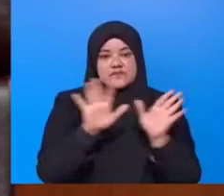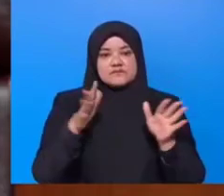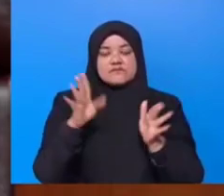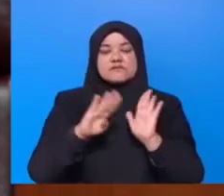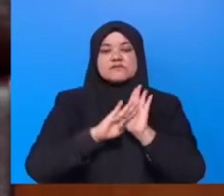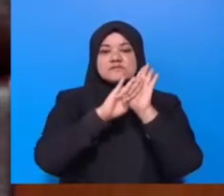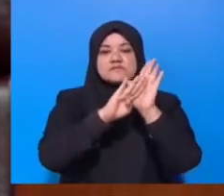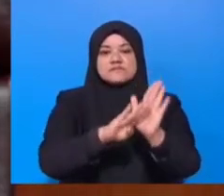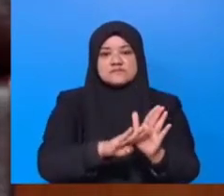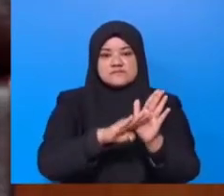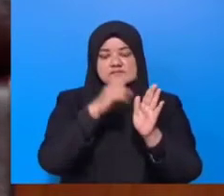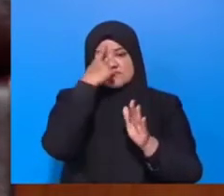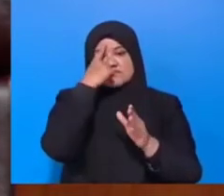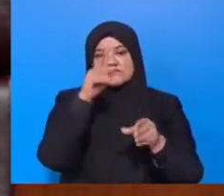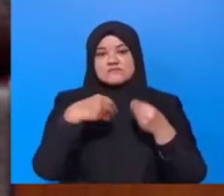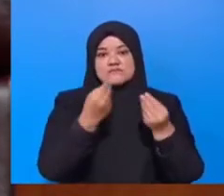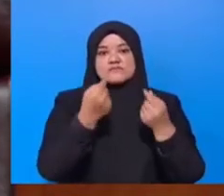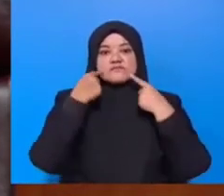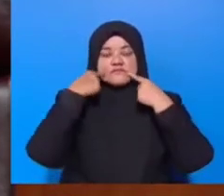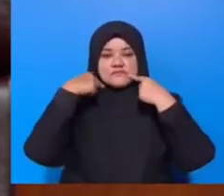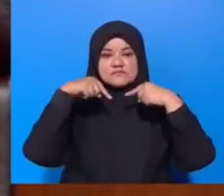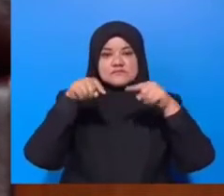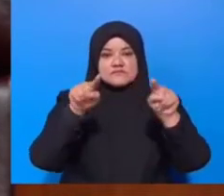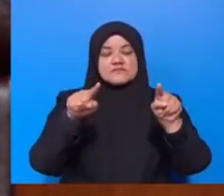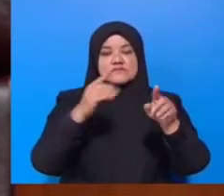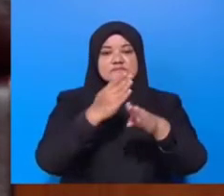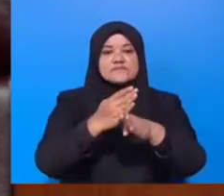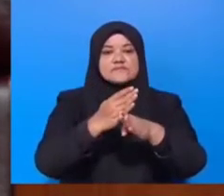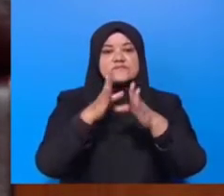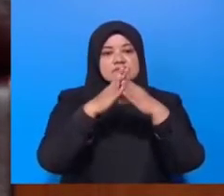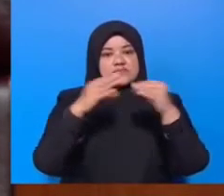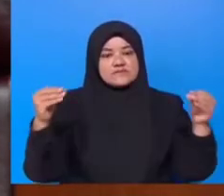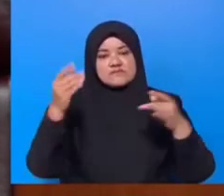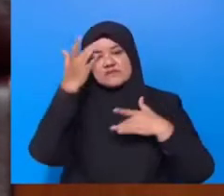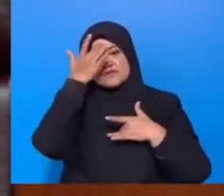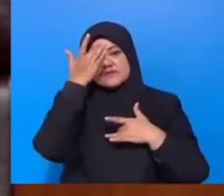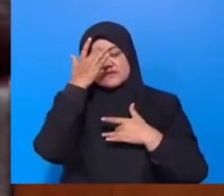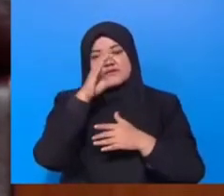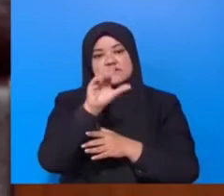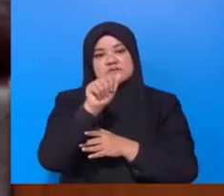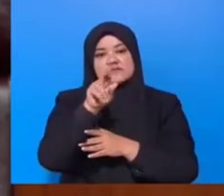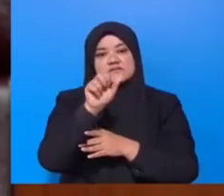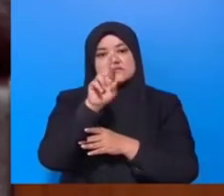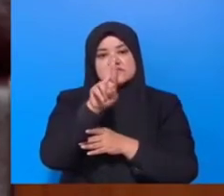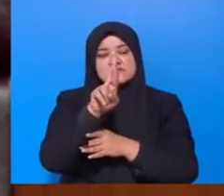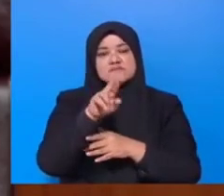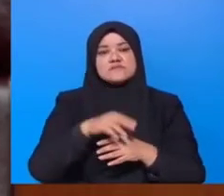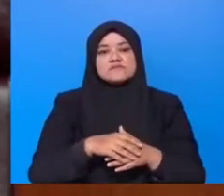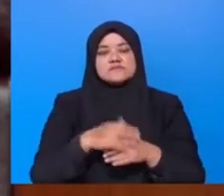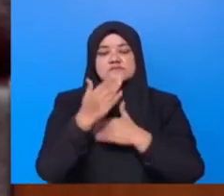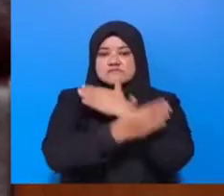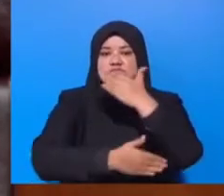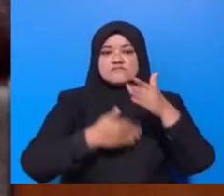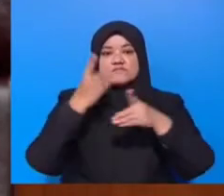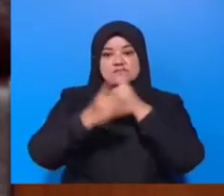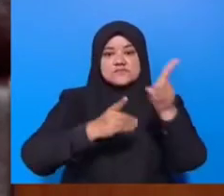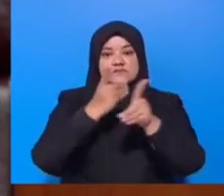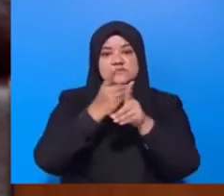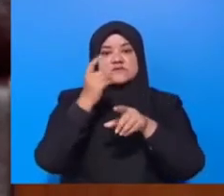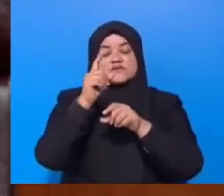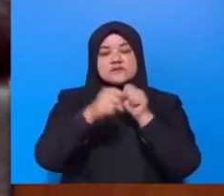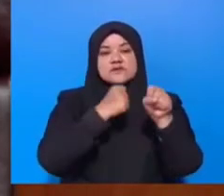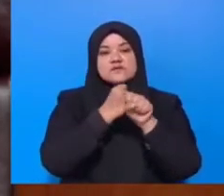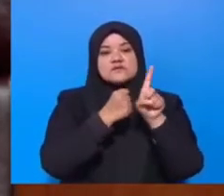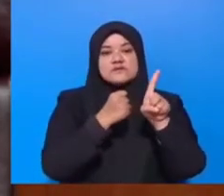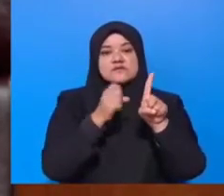kebukti menyumbang kepada kejayaan menghapuskan penyakit cacar atau kosmu Fox di seluruh dunia pada